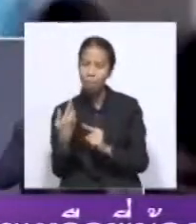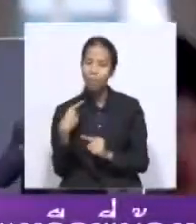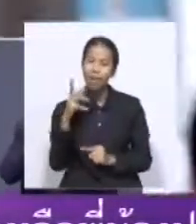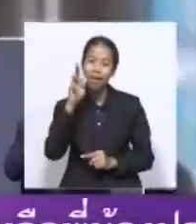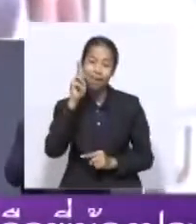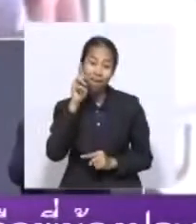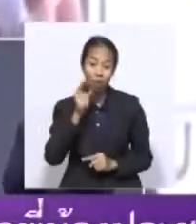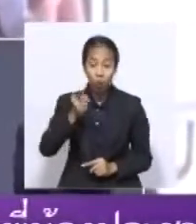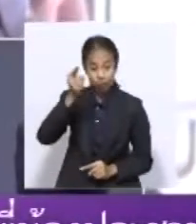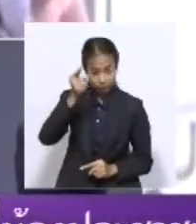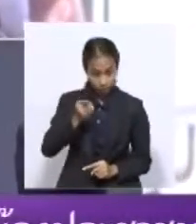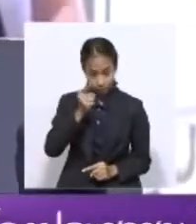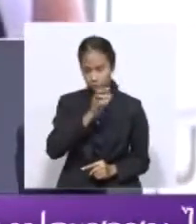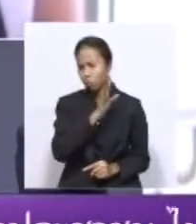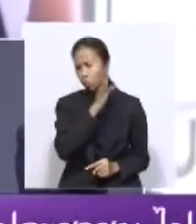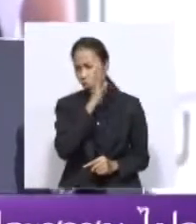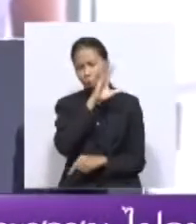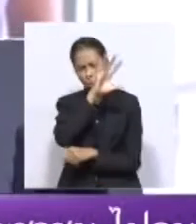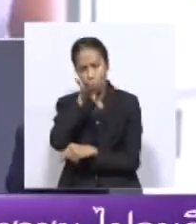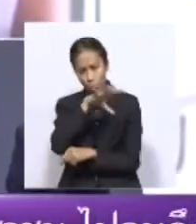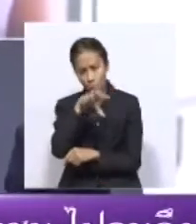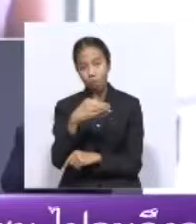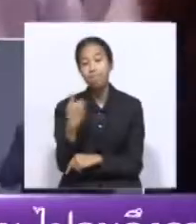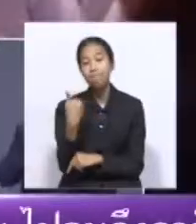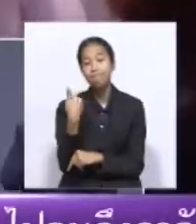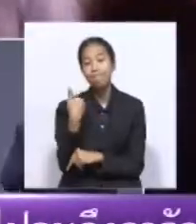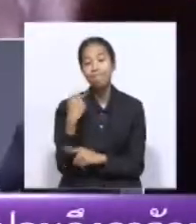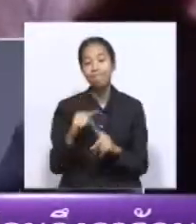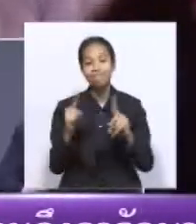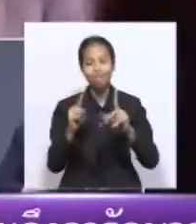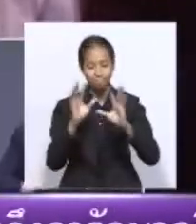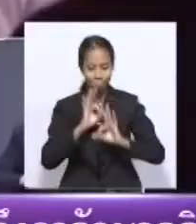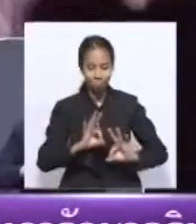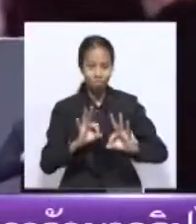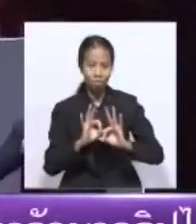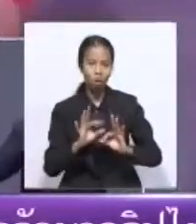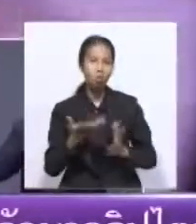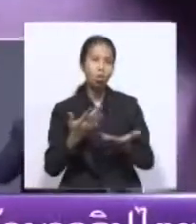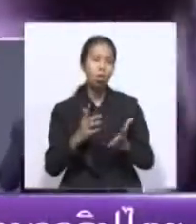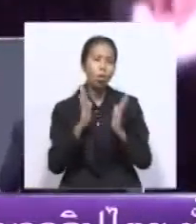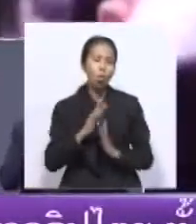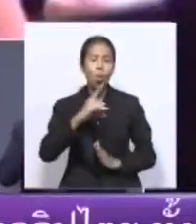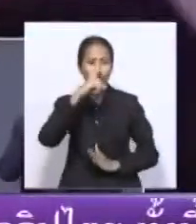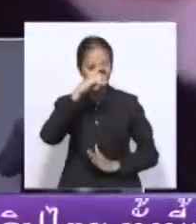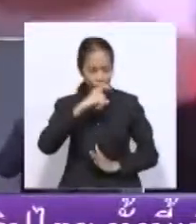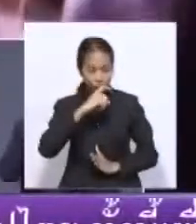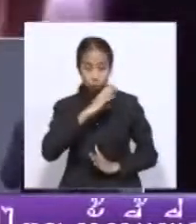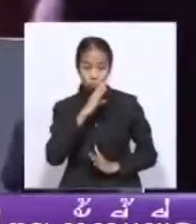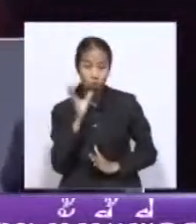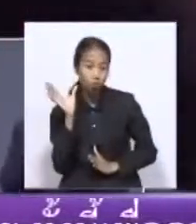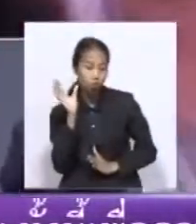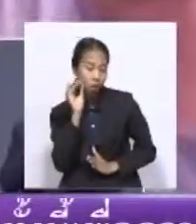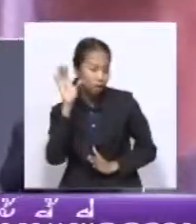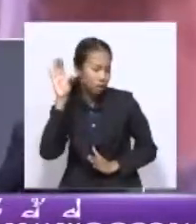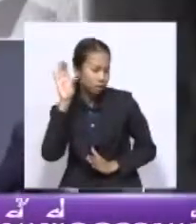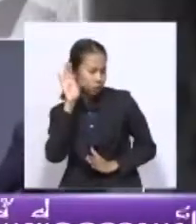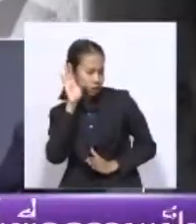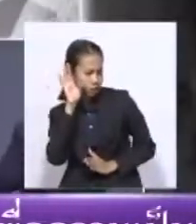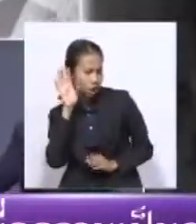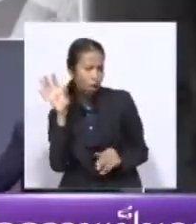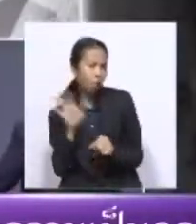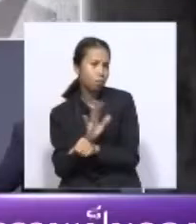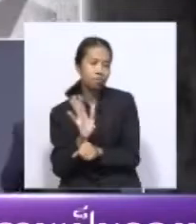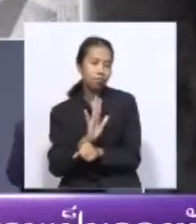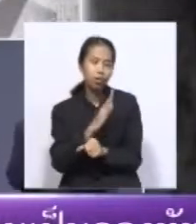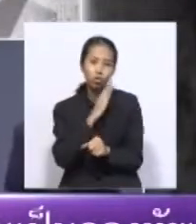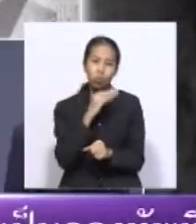ริงและเท็จนะก็อยากให้คนไทยยึดหลักหัวใจนักปราชญ ์ เป็นยังไงฟังหูไว้หูอย่าไปเชื่อเรื่องของคำบิ